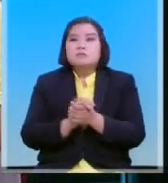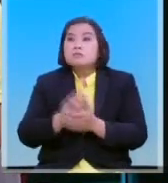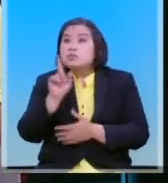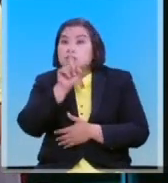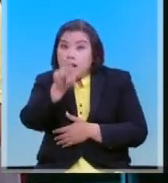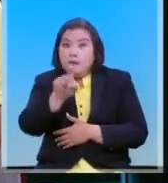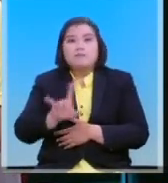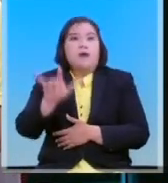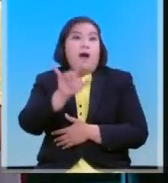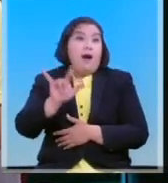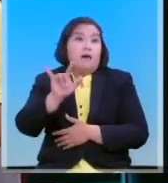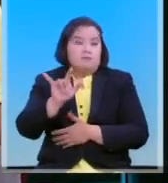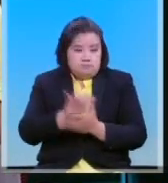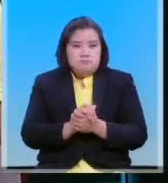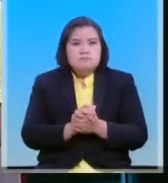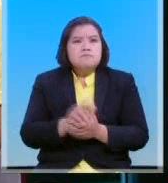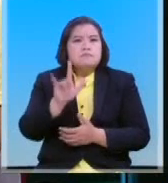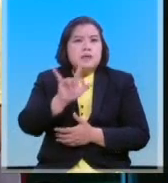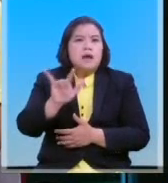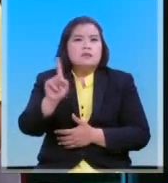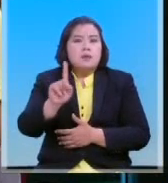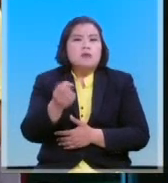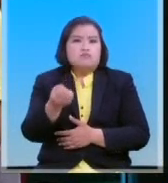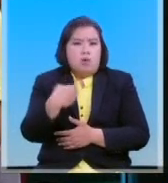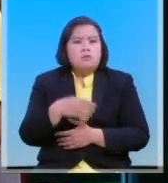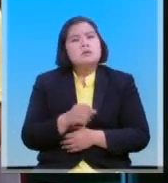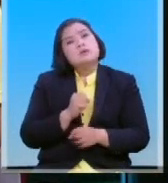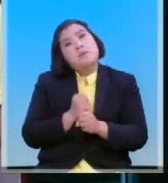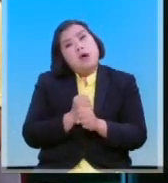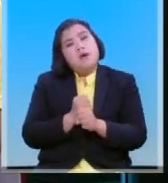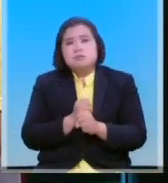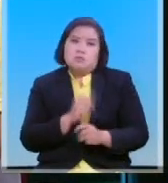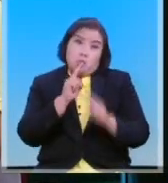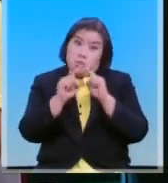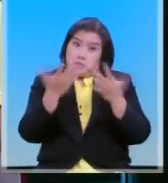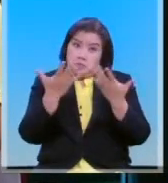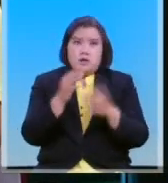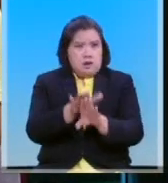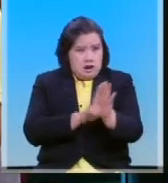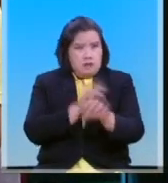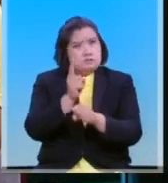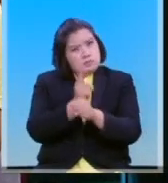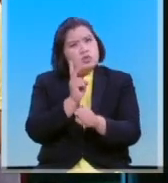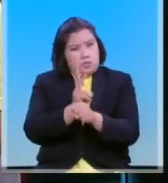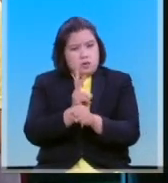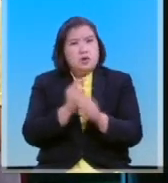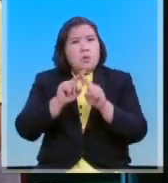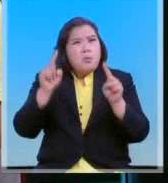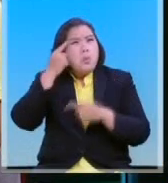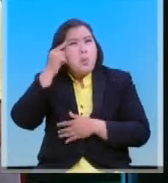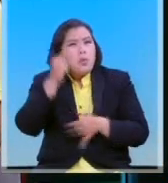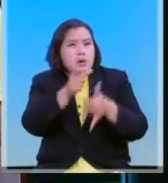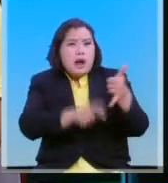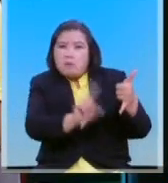ของผู้เสียชีวิตค่ะทางญาติก็บอกว่าอ่ะก็ไปทำงานต่างถิ่นนะเนาะไม่ได้ติดต่อกลับมาปี2ปีแล้วก็เลยไม่ได้ทราบความเคลื่อนไหวแต่อย่าง